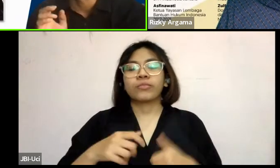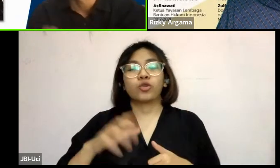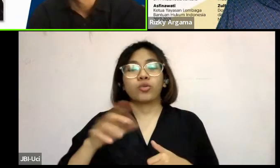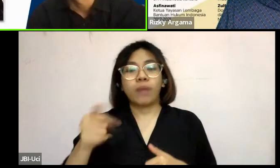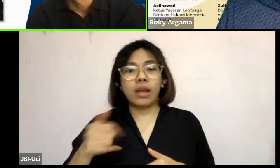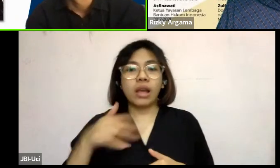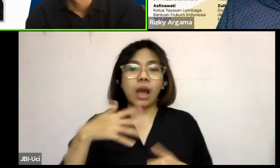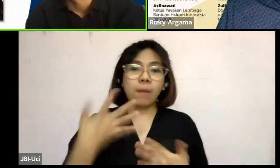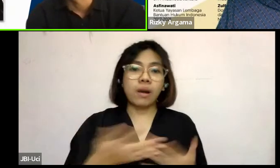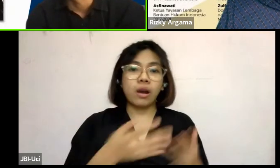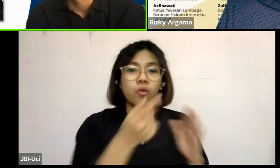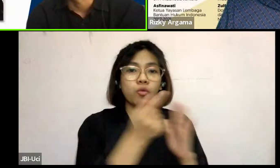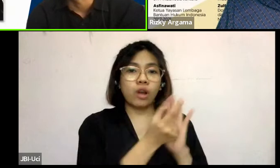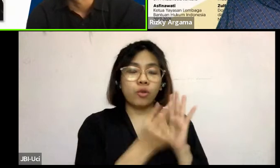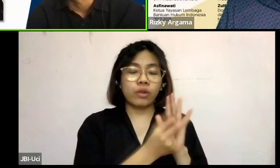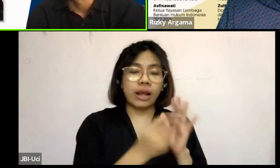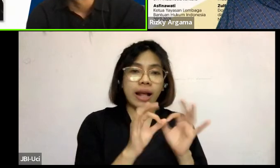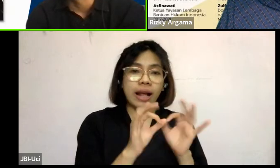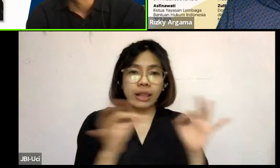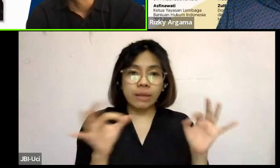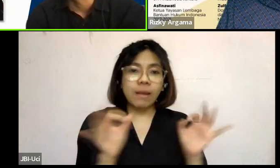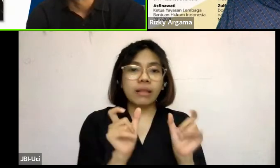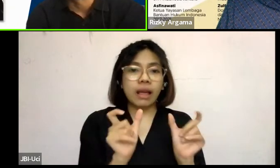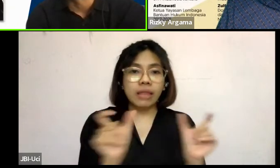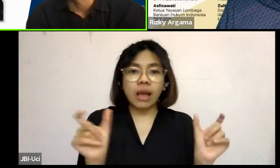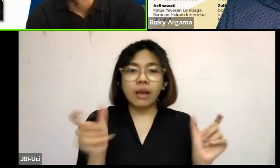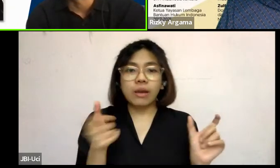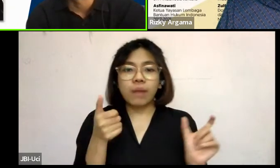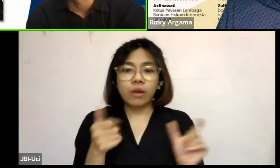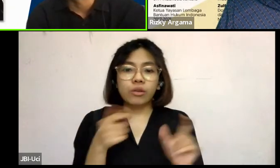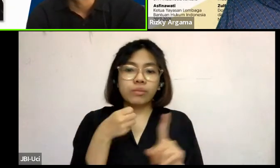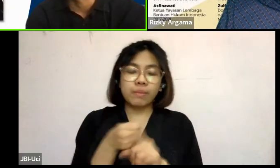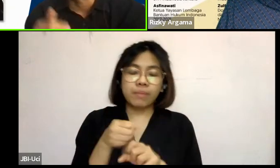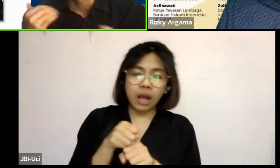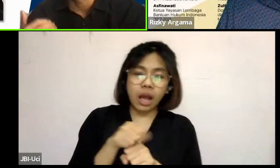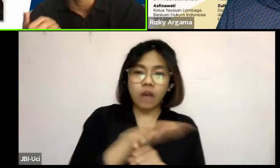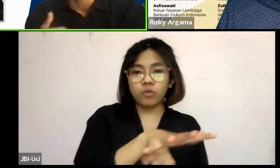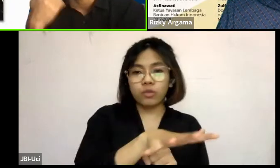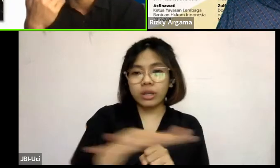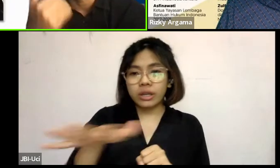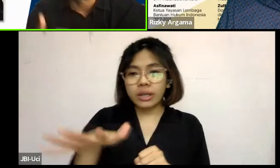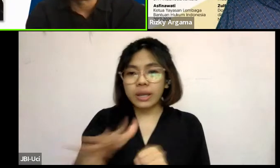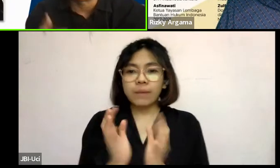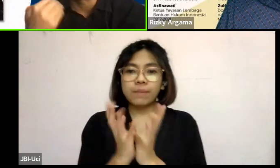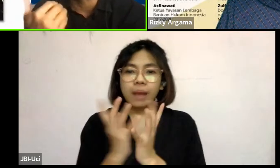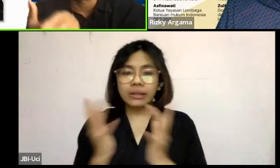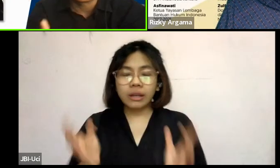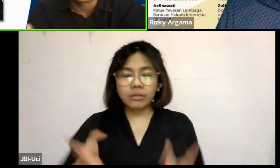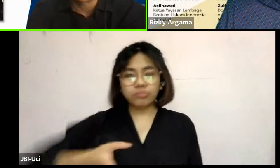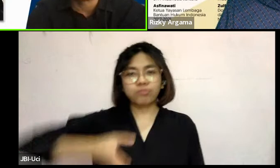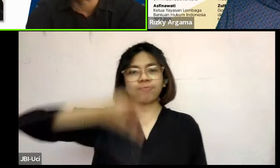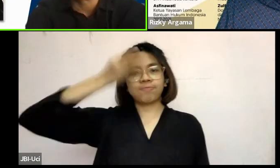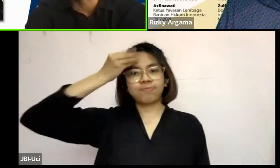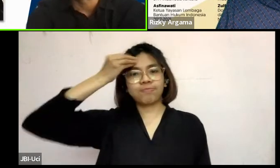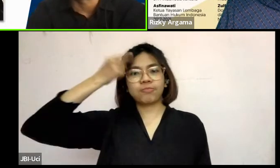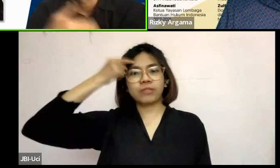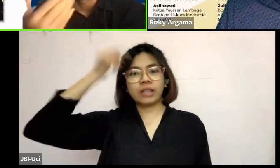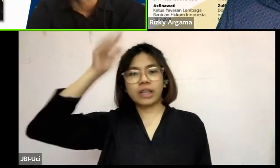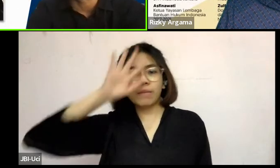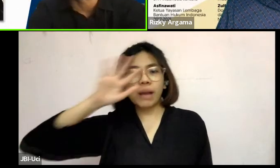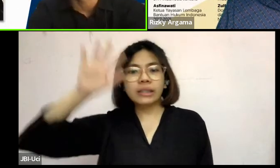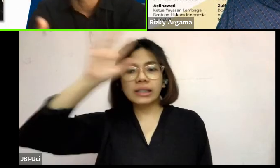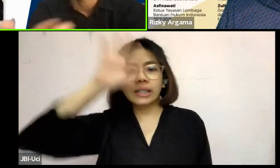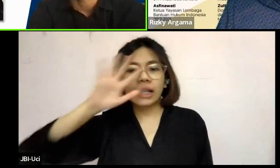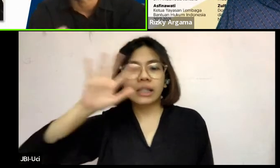mampu Mengapa membuat bayangan masyarakat Indonesia tentang imajinasi yang disebut sebagai